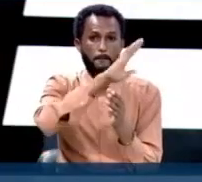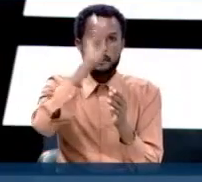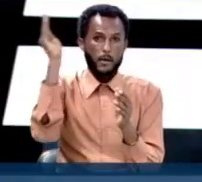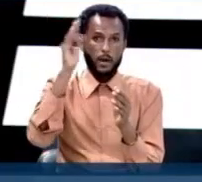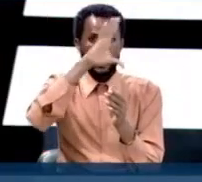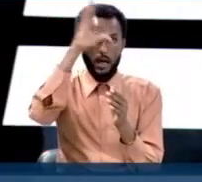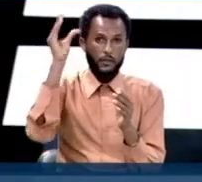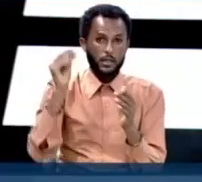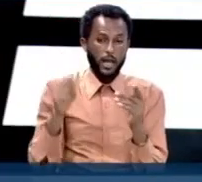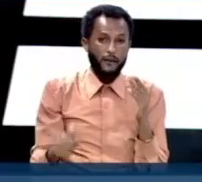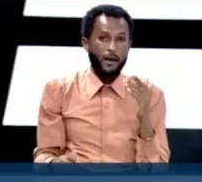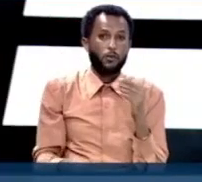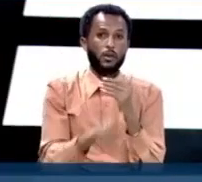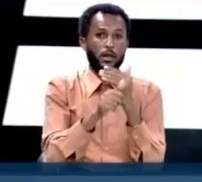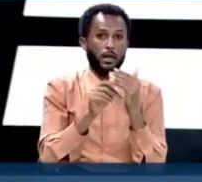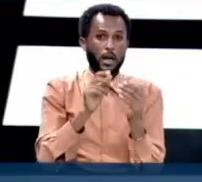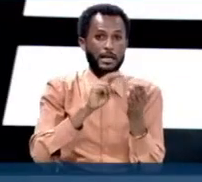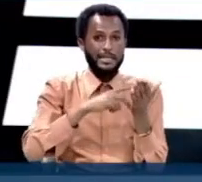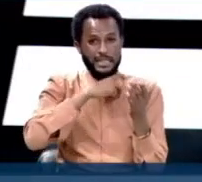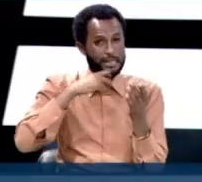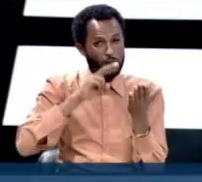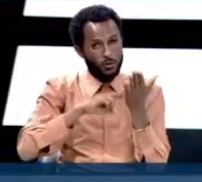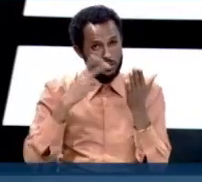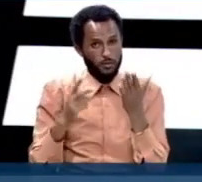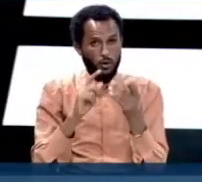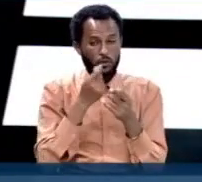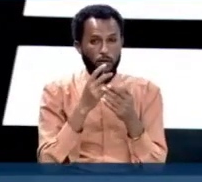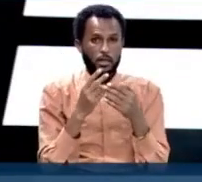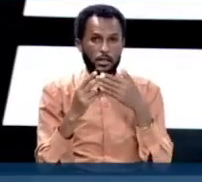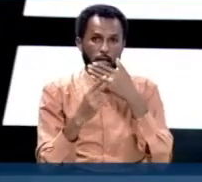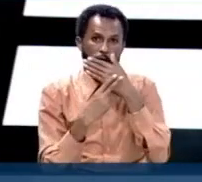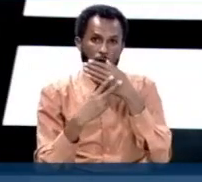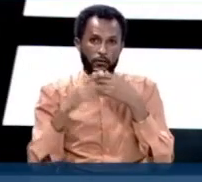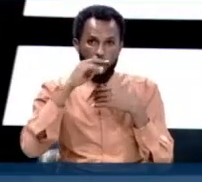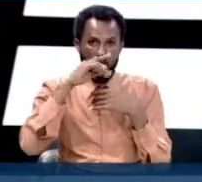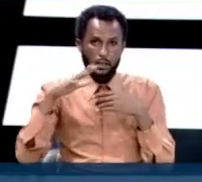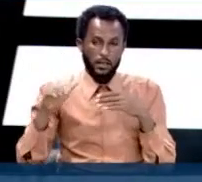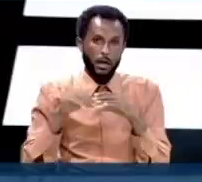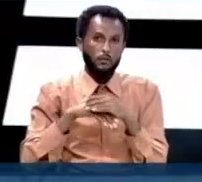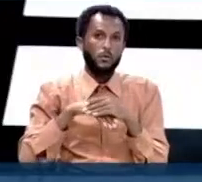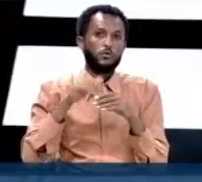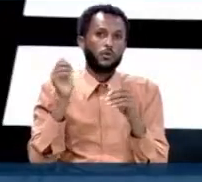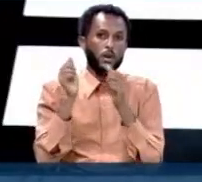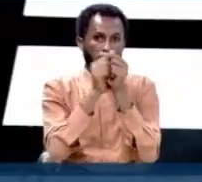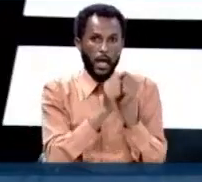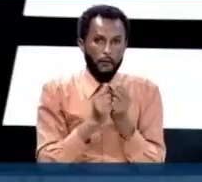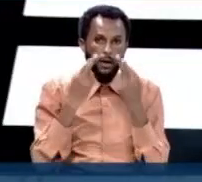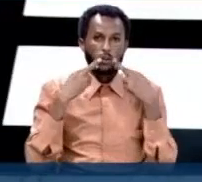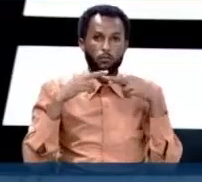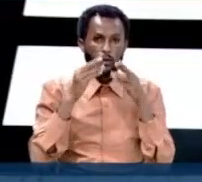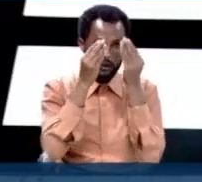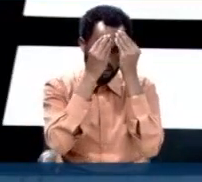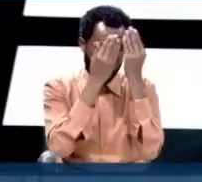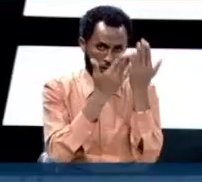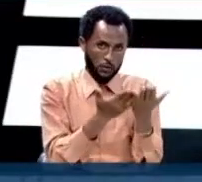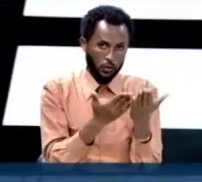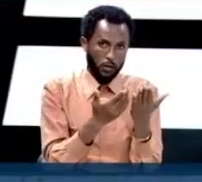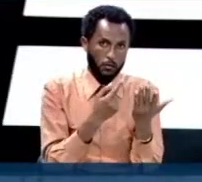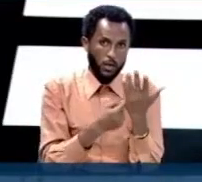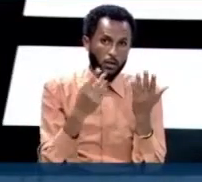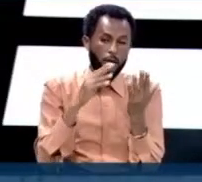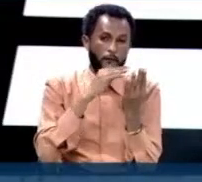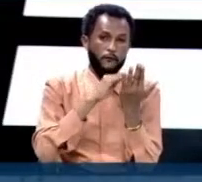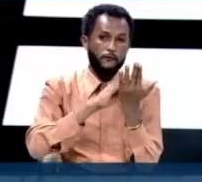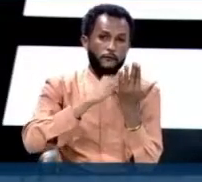ኣብ ሓደጋ ድርቂ ወዲቖም ከም ዝርከቡ ኦክስፋምን ሴቭ ዘ ችልድረንን ኣብ ዘውፅዎ ናይ ሓባር ፀብጻብ ኣፍሊጦም። ኣስታት ፍርቂ ሚልዮን